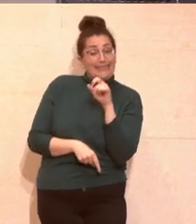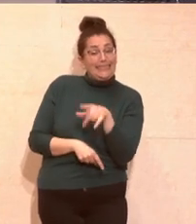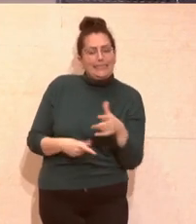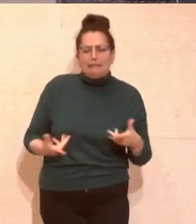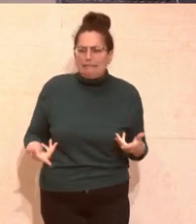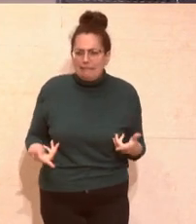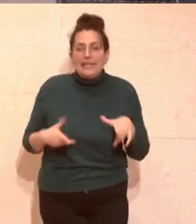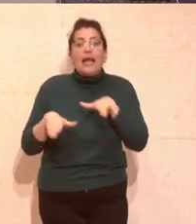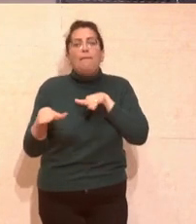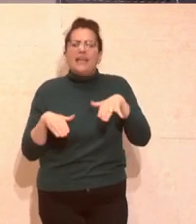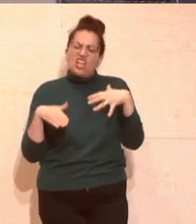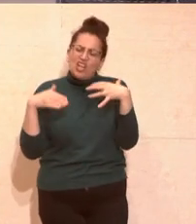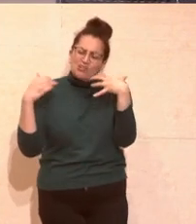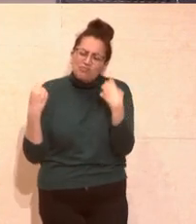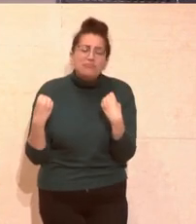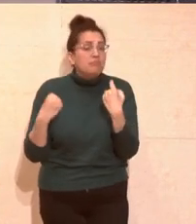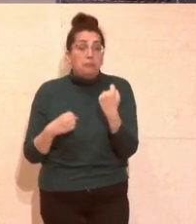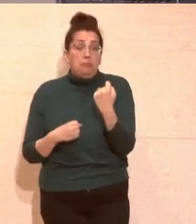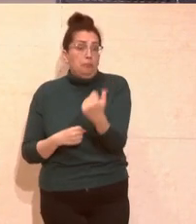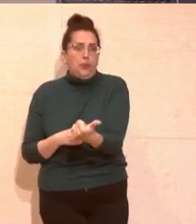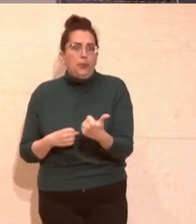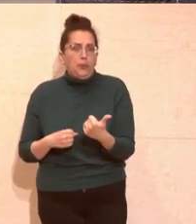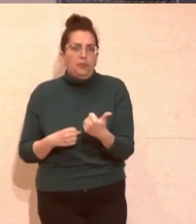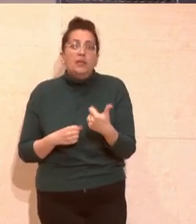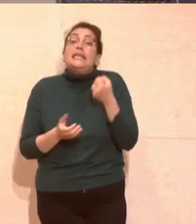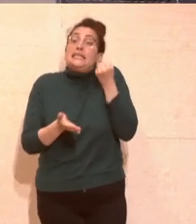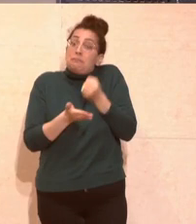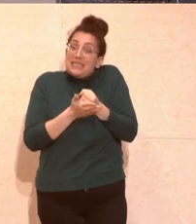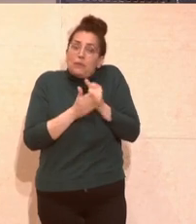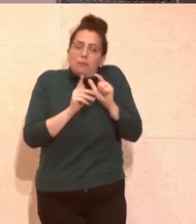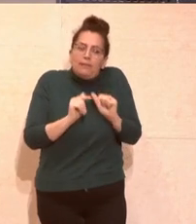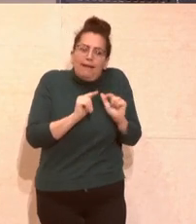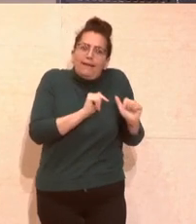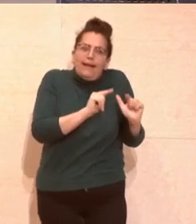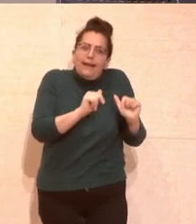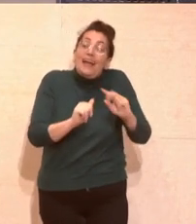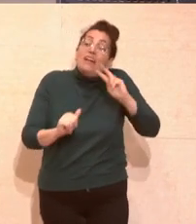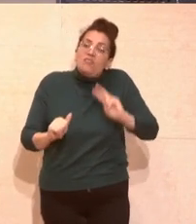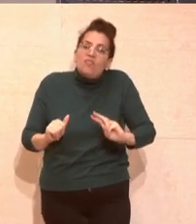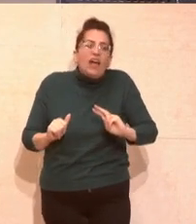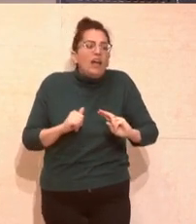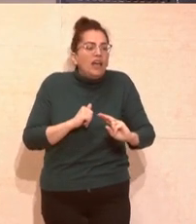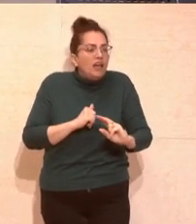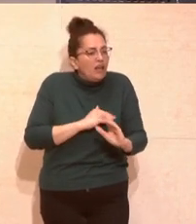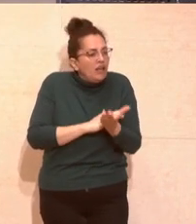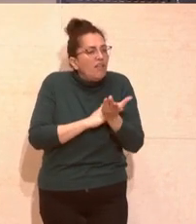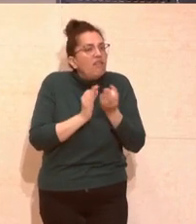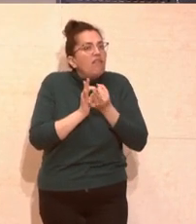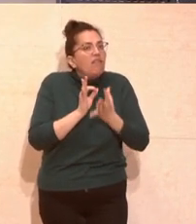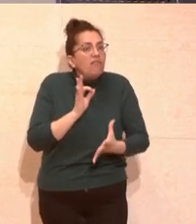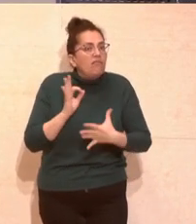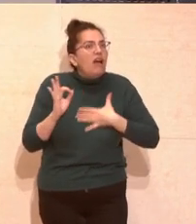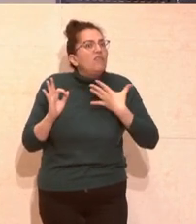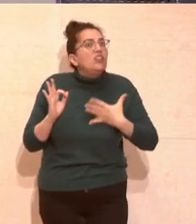extrêmement robustes. Mais en tout cas, celles qui existent montrent effectivement un bénéfice du décalage de prise des cours pour les